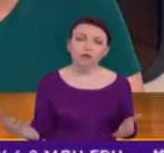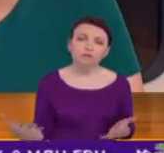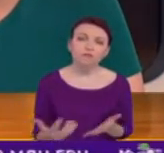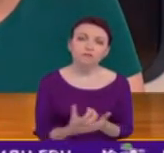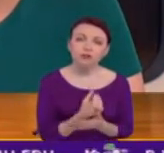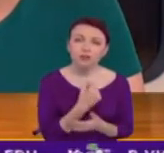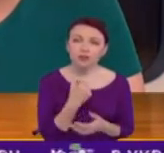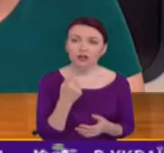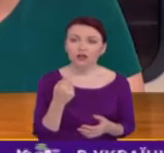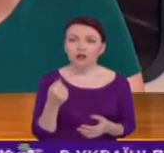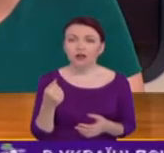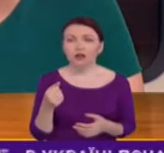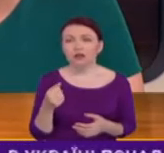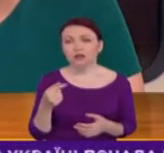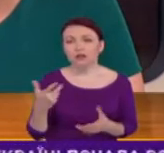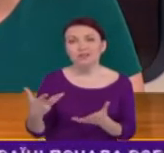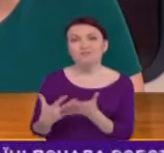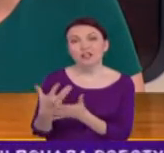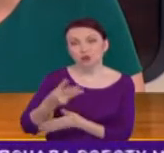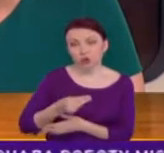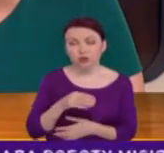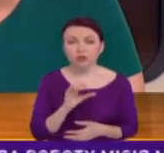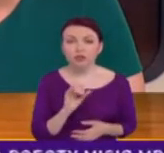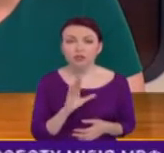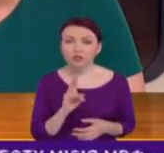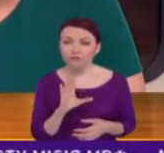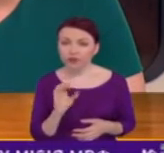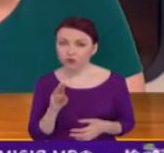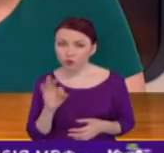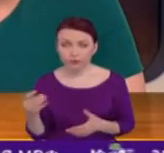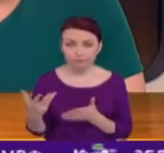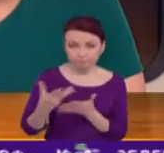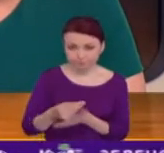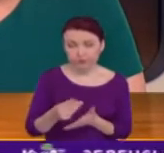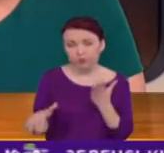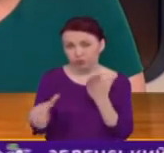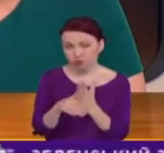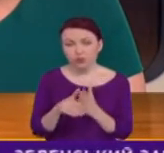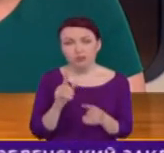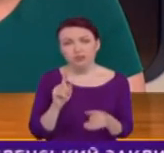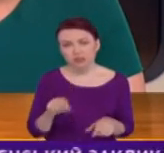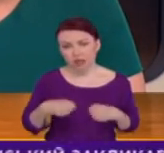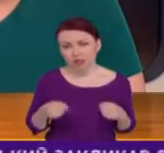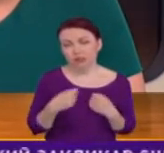виграла лот. До інвестора. До інвестора. Угу. І інвестор робив все для того, щоб якнайшвидше встановити. І